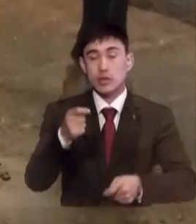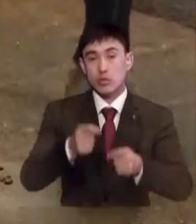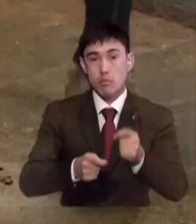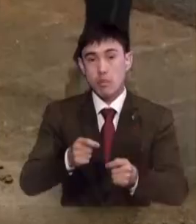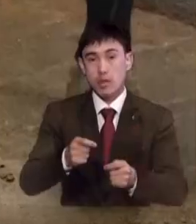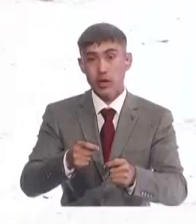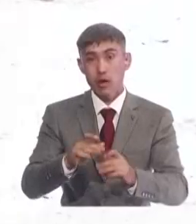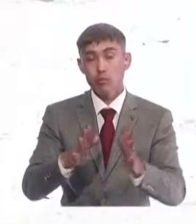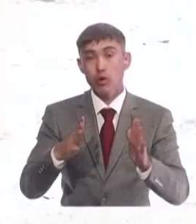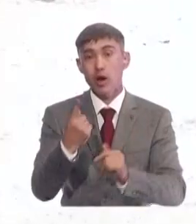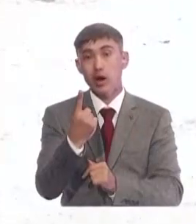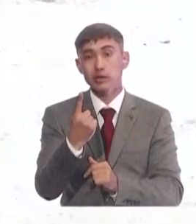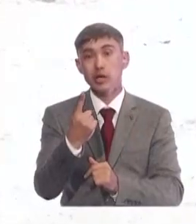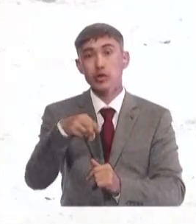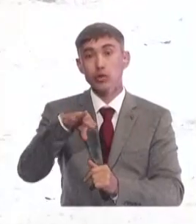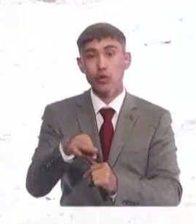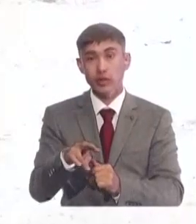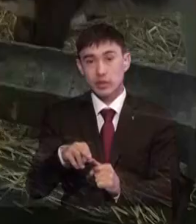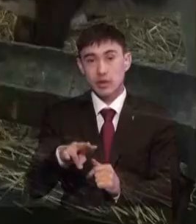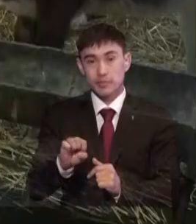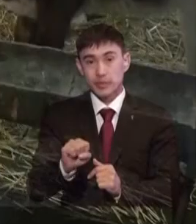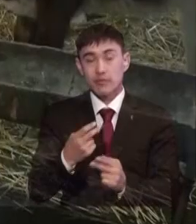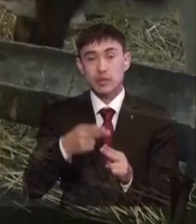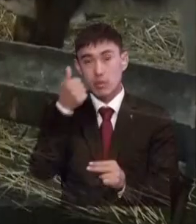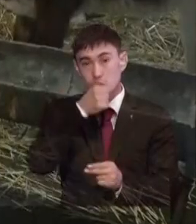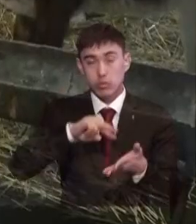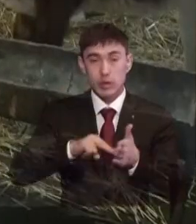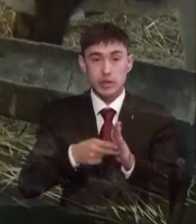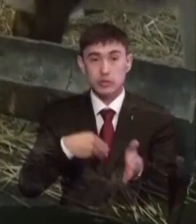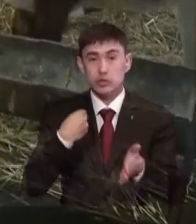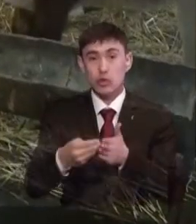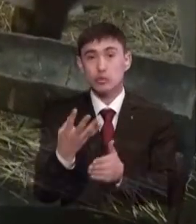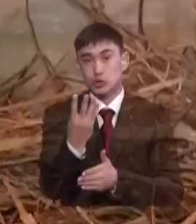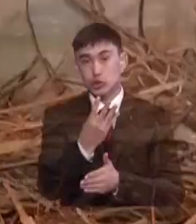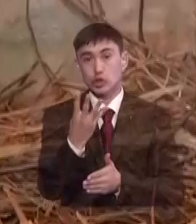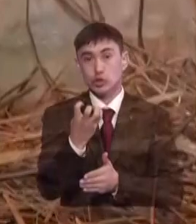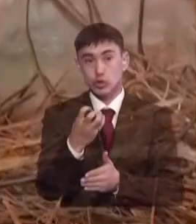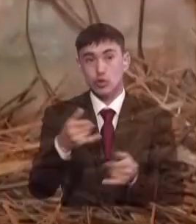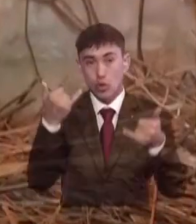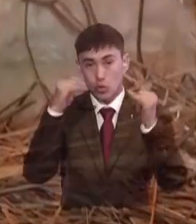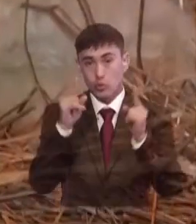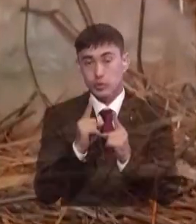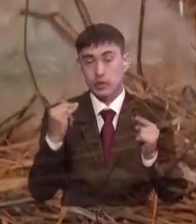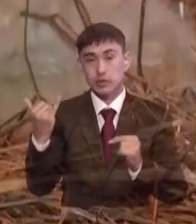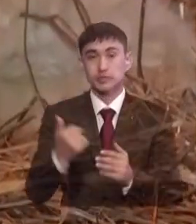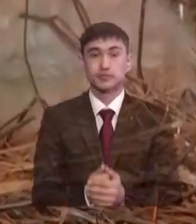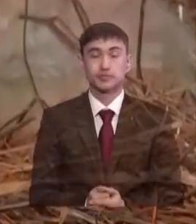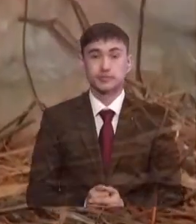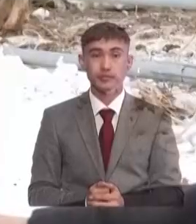молока составляет более 1 тонны. Кроме того, в этом году планируется закуп еще 400 голов крупнорогатого